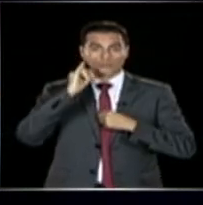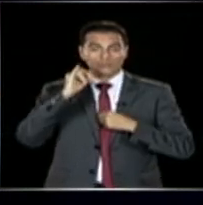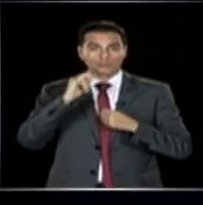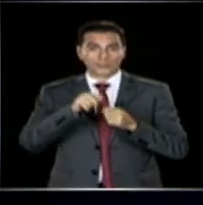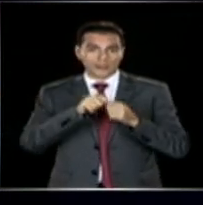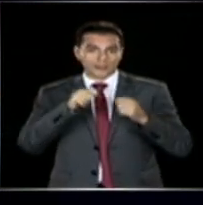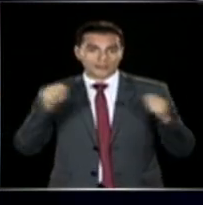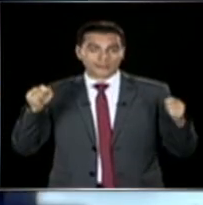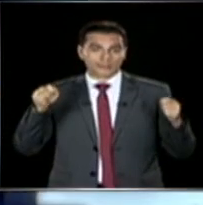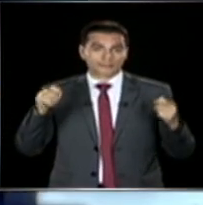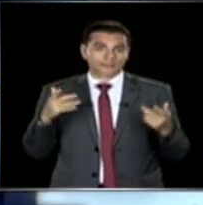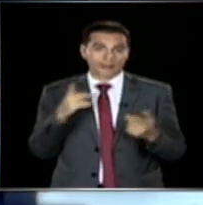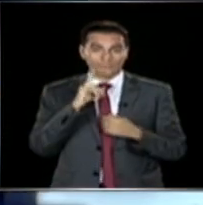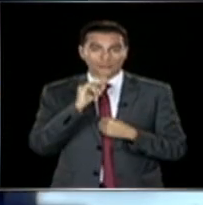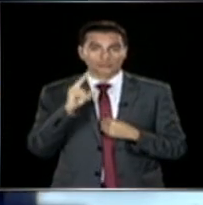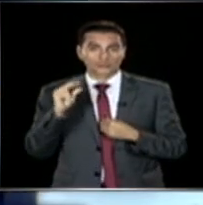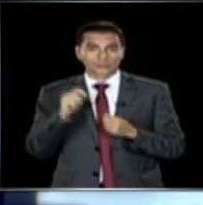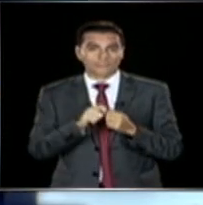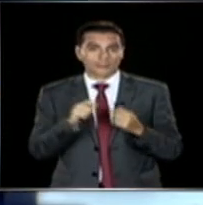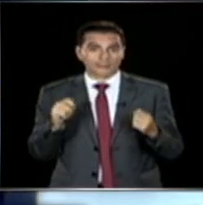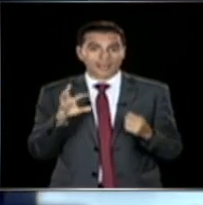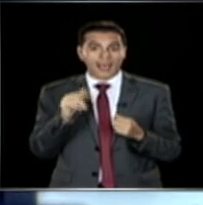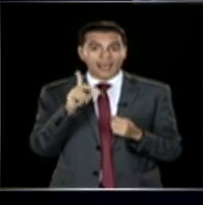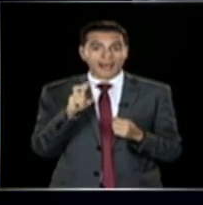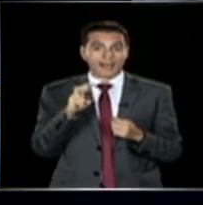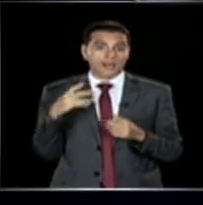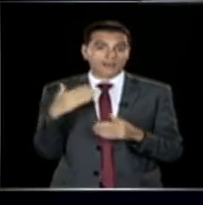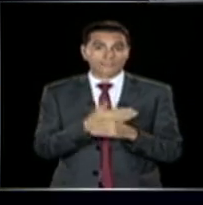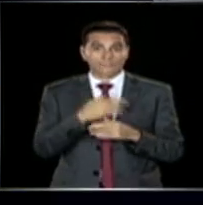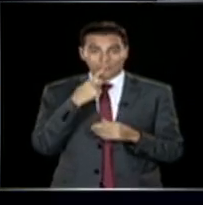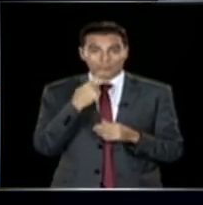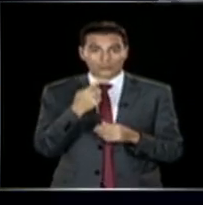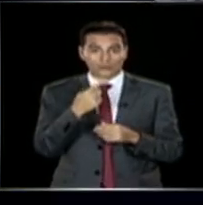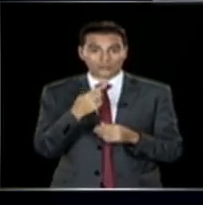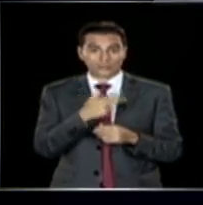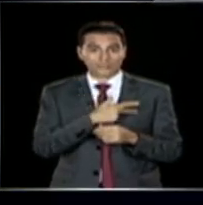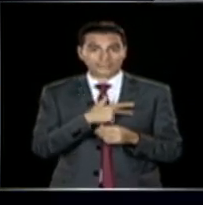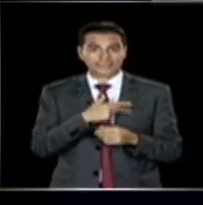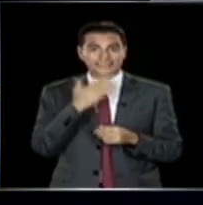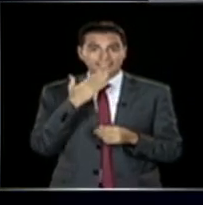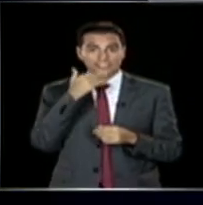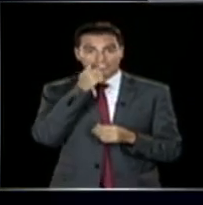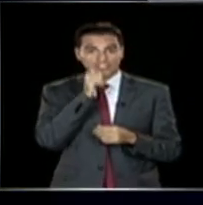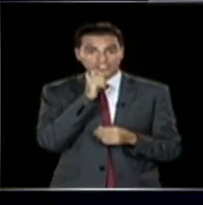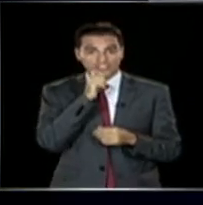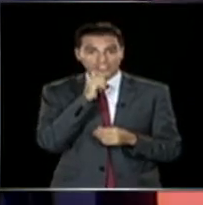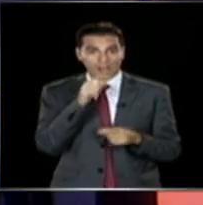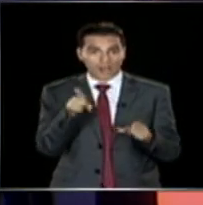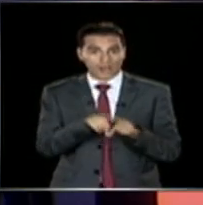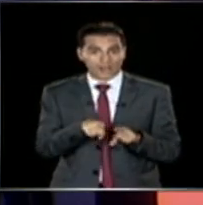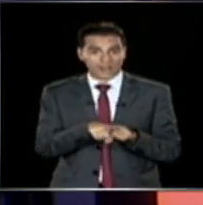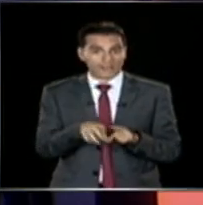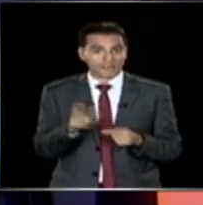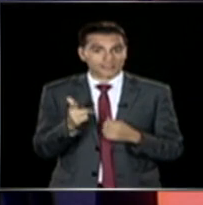1520 متر. هلا فكري إجابتك. الصين. هو أول ما نقول دولة آسيوية؟ لا